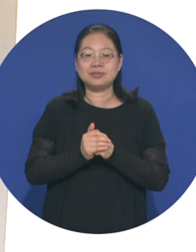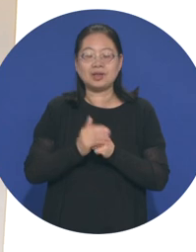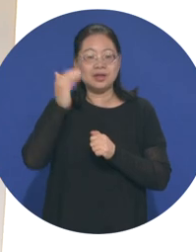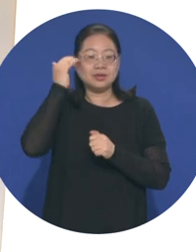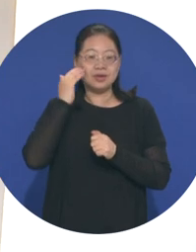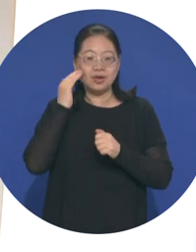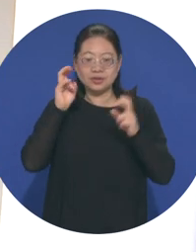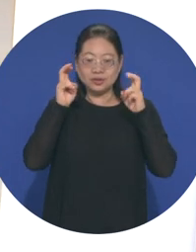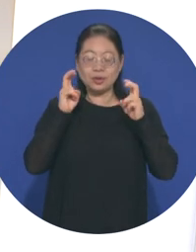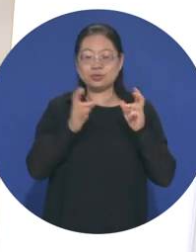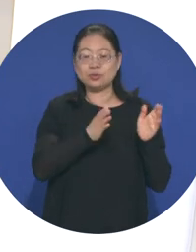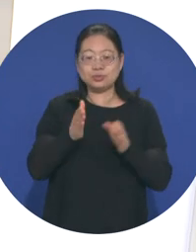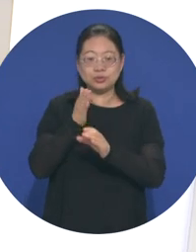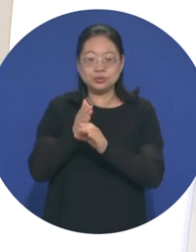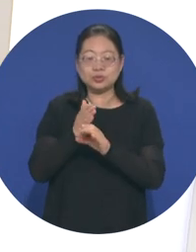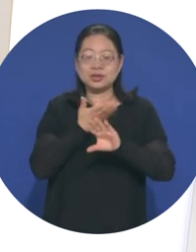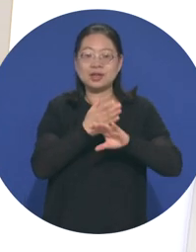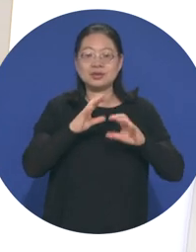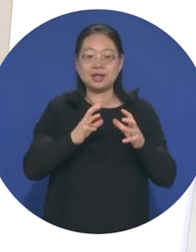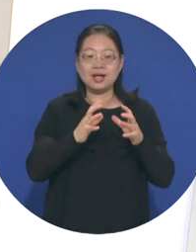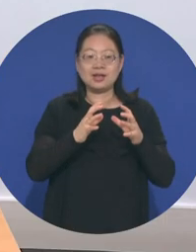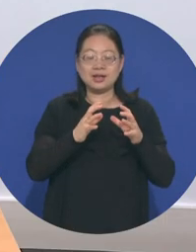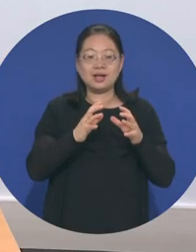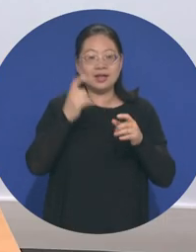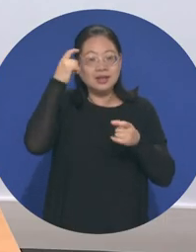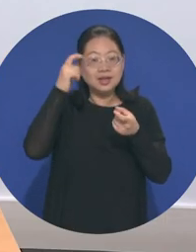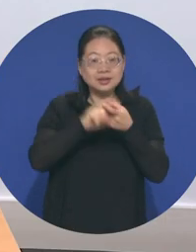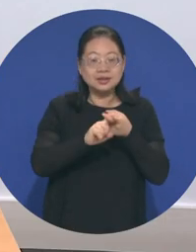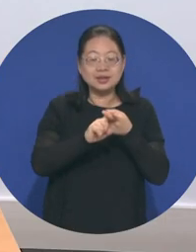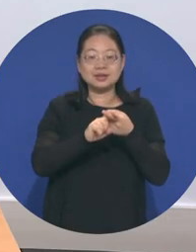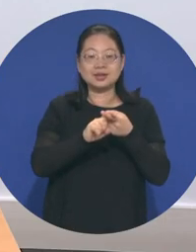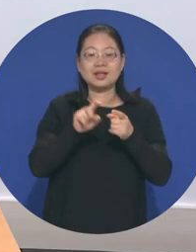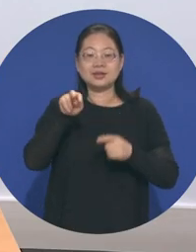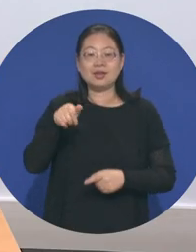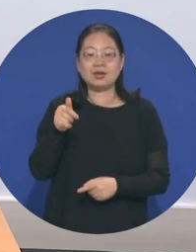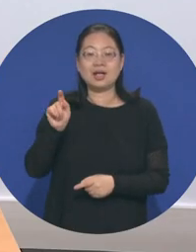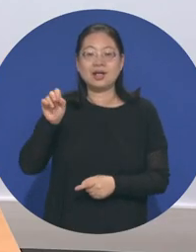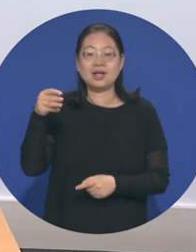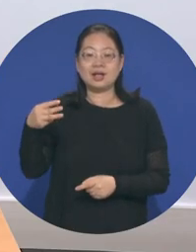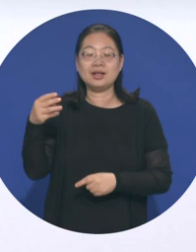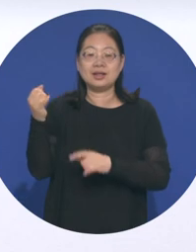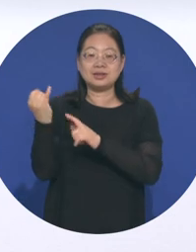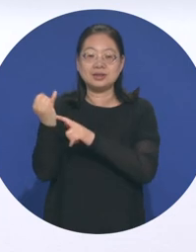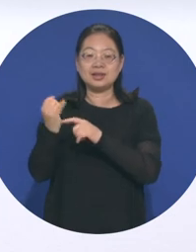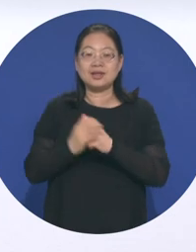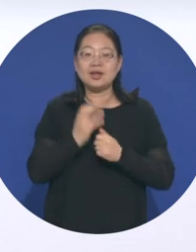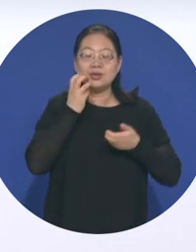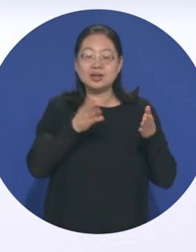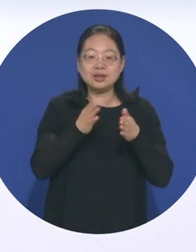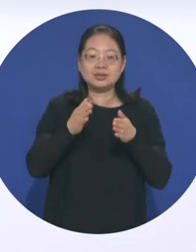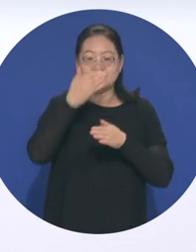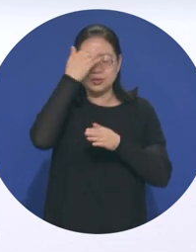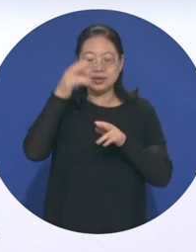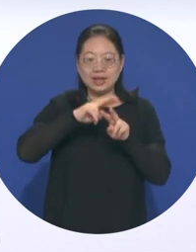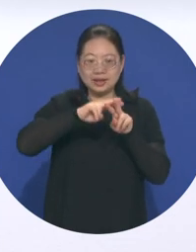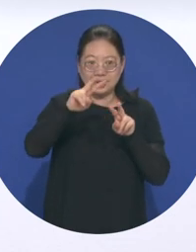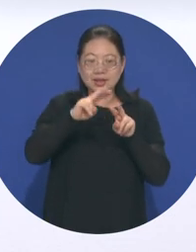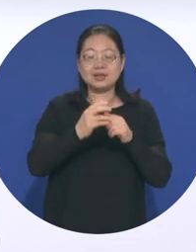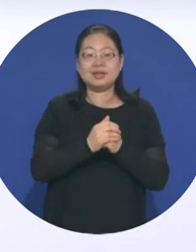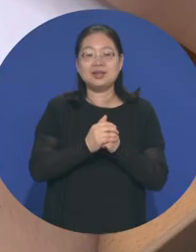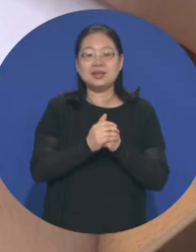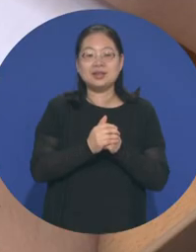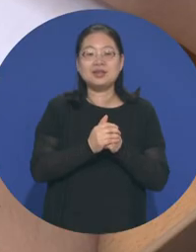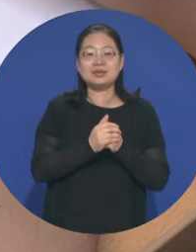국내에서 취업 준비를 하던 차에 해외로 눈을 돌리게 된 석하혜 씨. 경기 청년 사다리 프로그램을 통해 중국